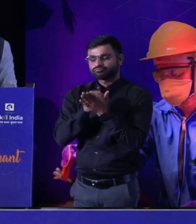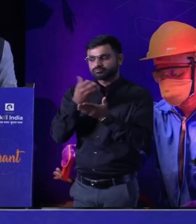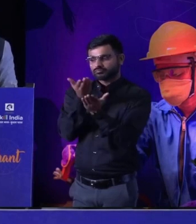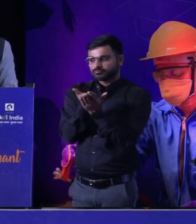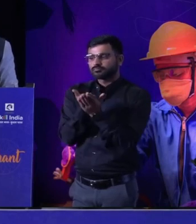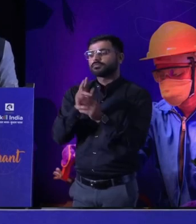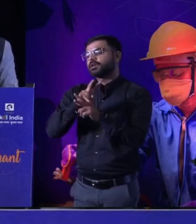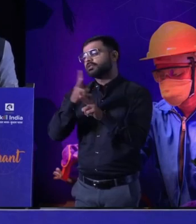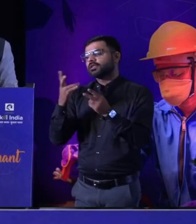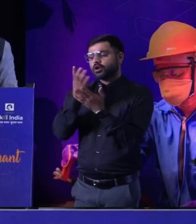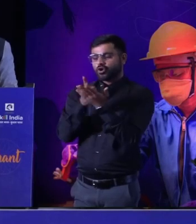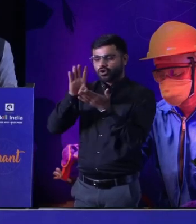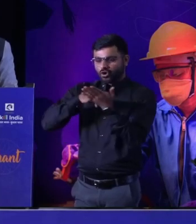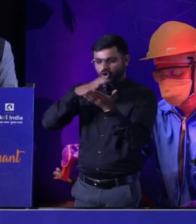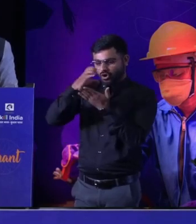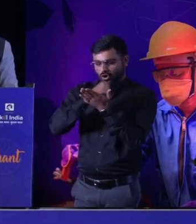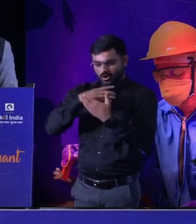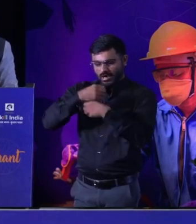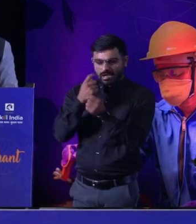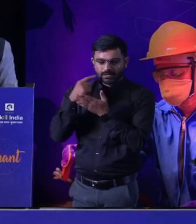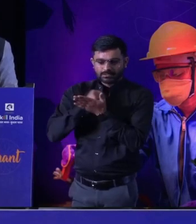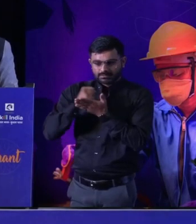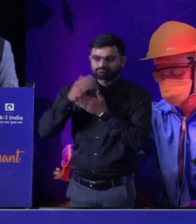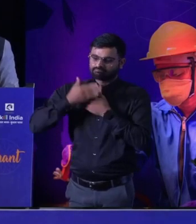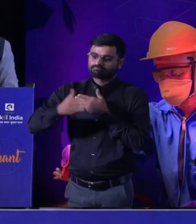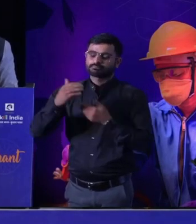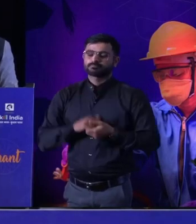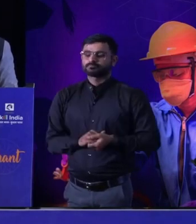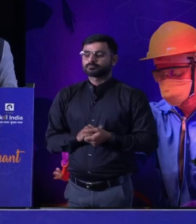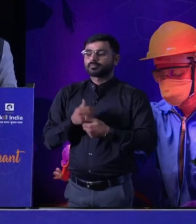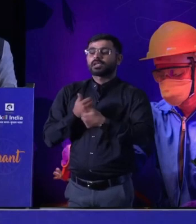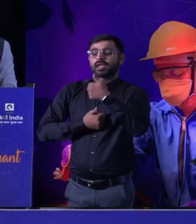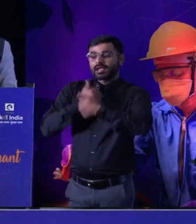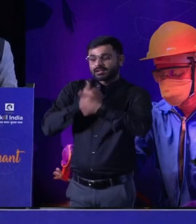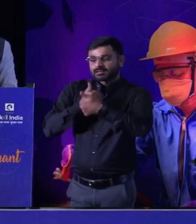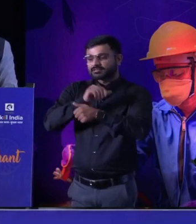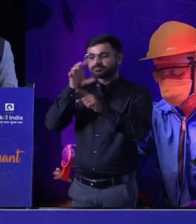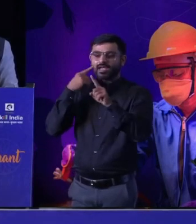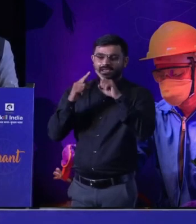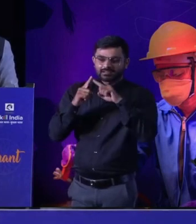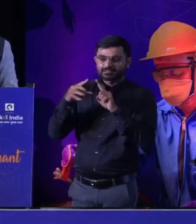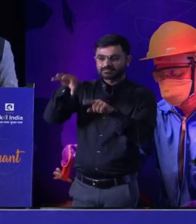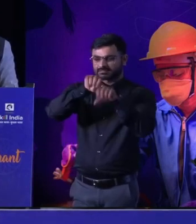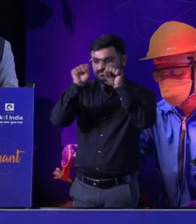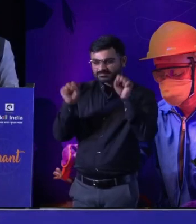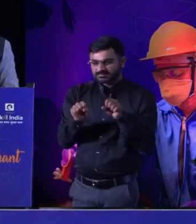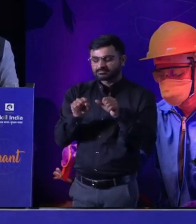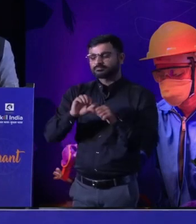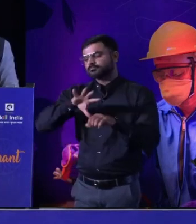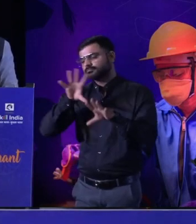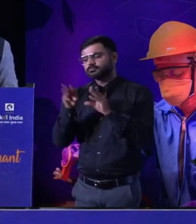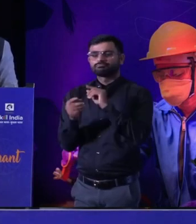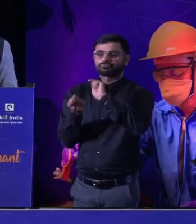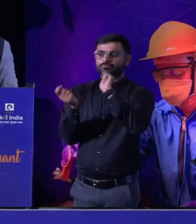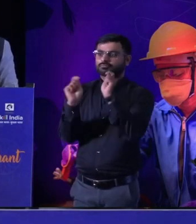भारतीय भाषाओं में सिलेबस तैयार करने पर हम प्रयासरत हैं, परीक्षा व्यवस्था में IT सिस्टम में हमने काफ़ी